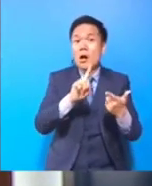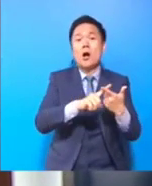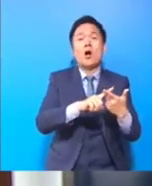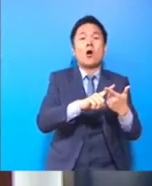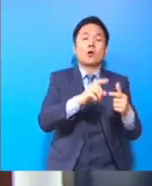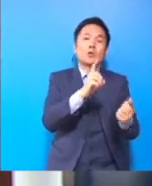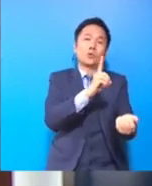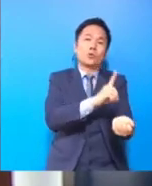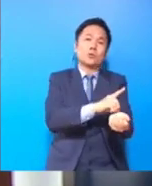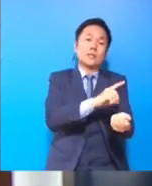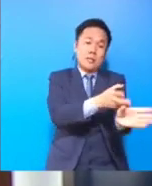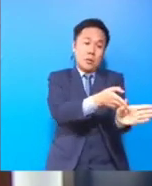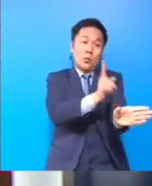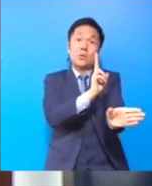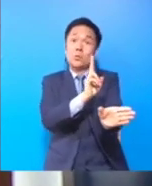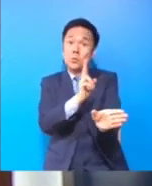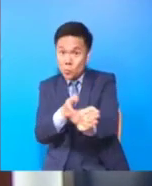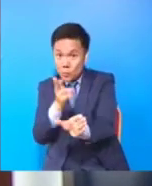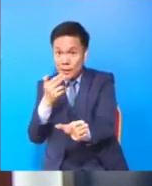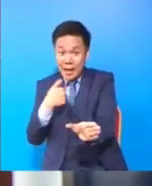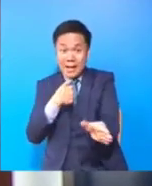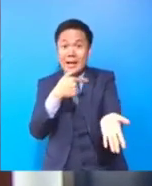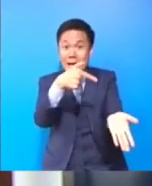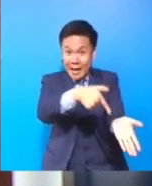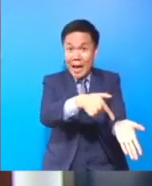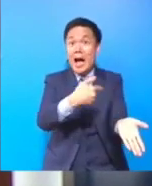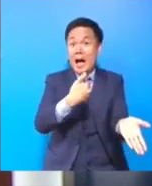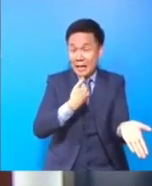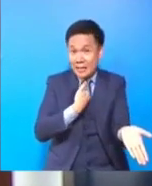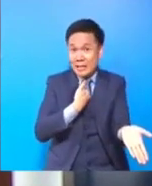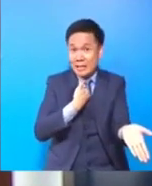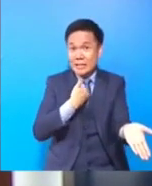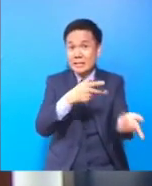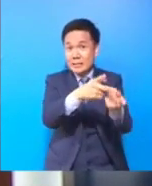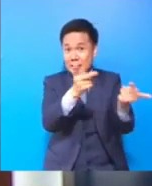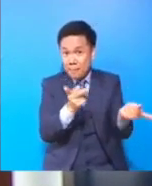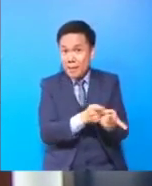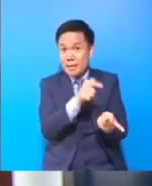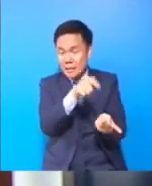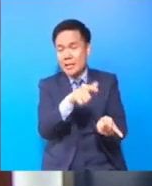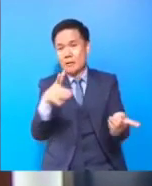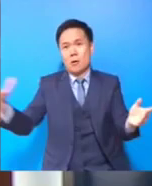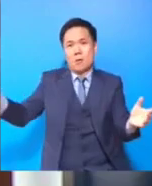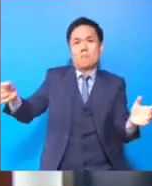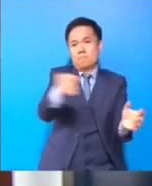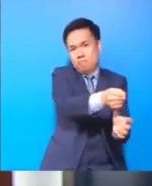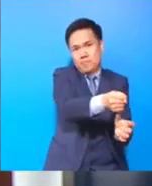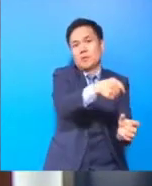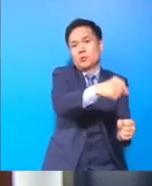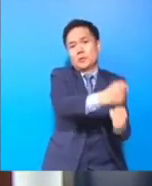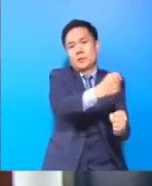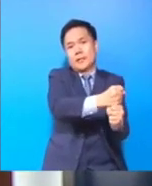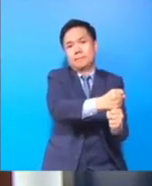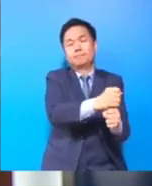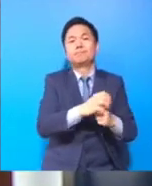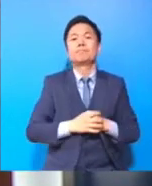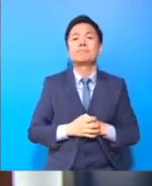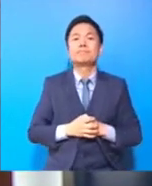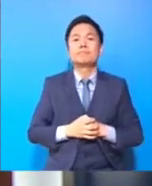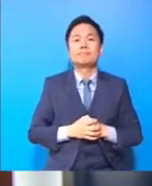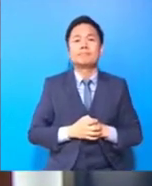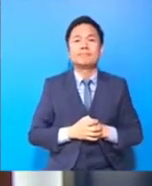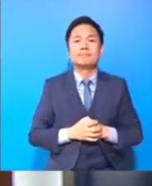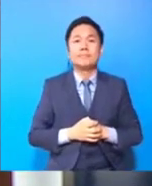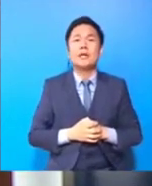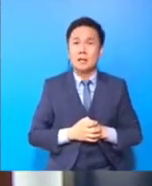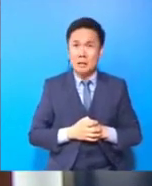tidak bekerja dan kerjaan lagi ini memberikan jawaban atau tempat-tempat kosong untuk Doktor termuda ini masuk dah tentulah